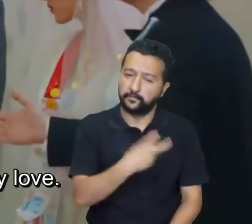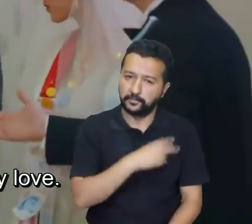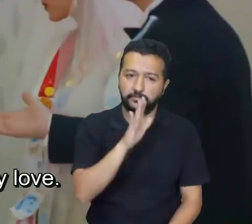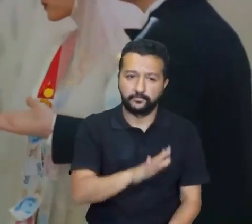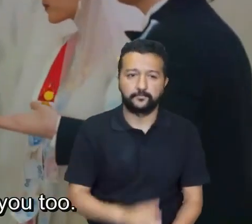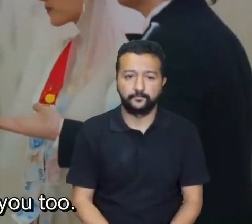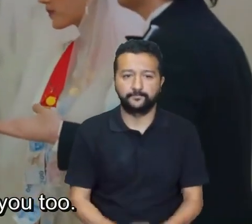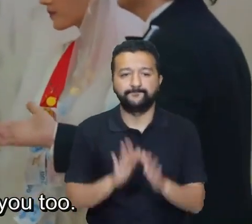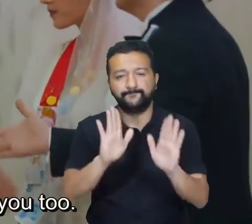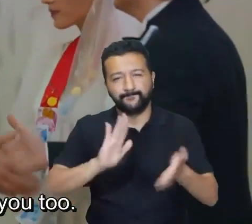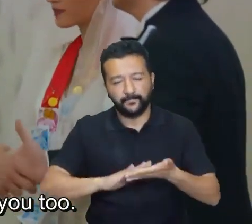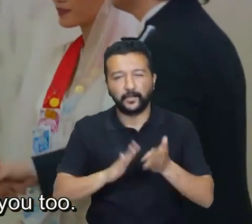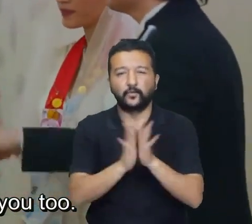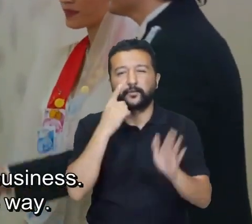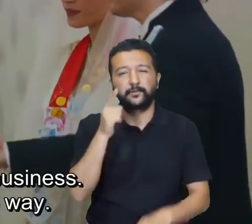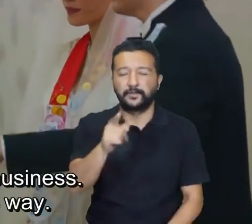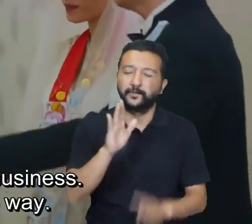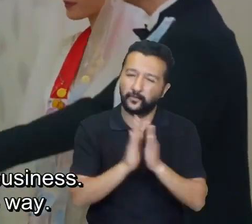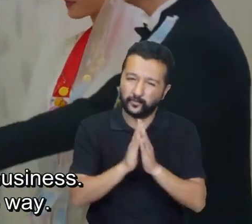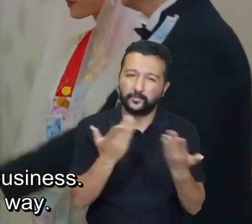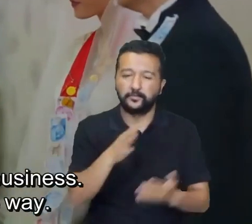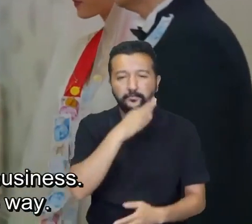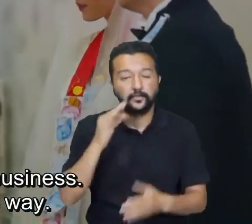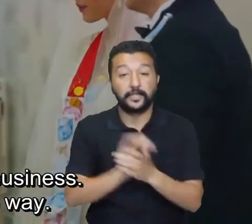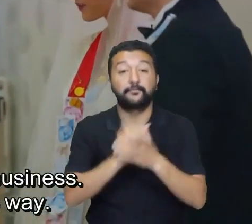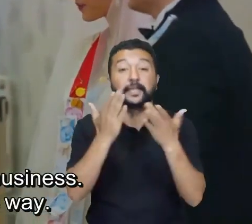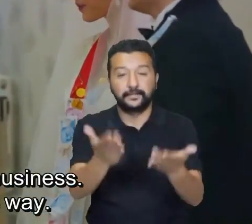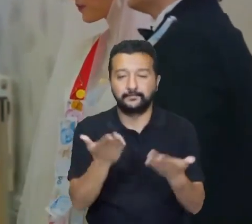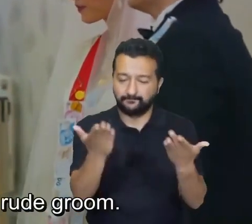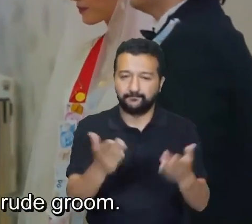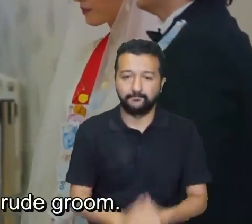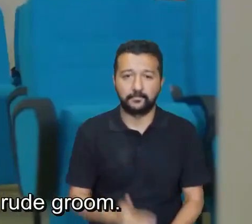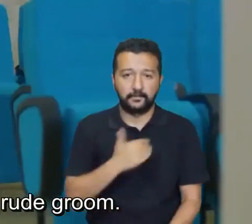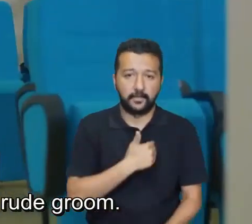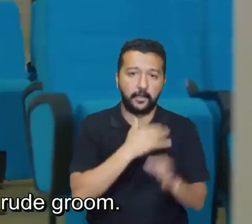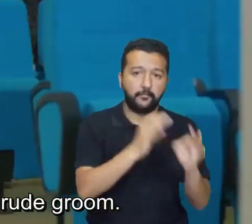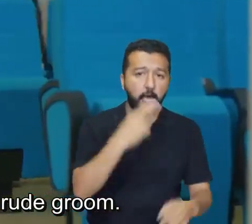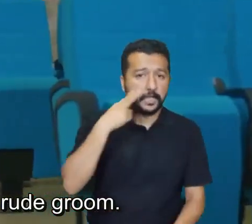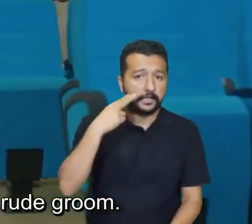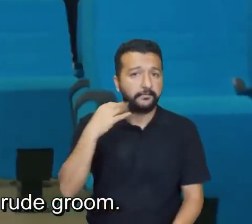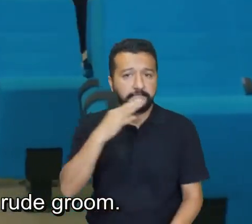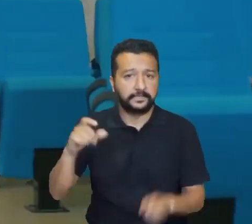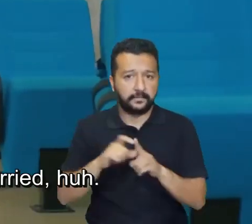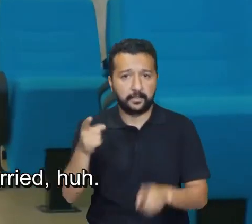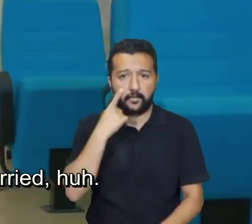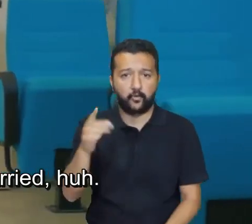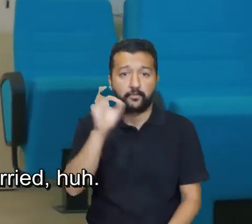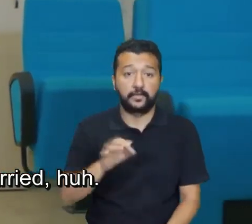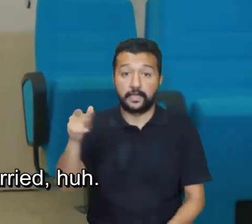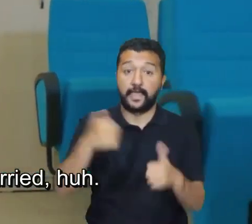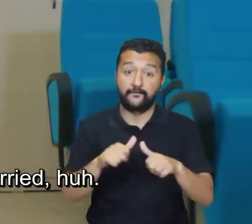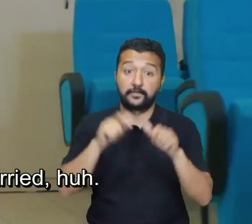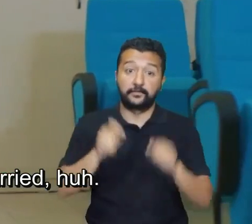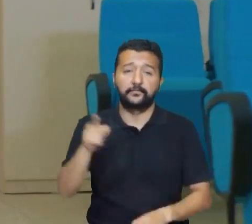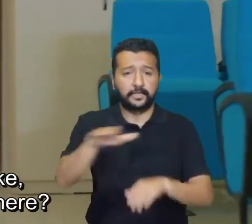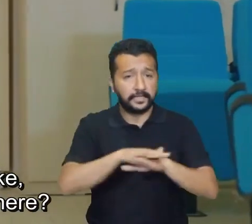aşkım. Sinirlen. Tamam arkadaşım, kusura bakma sen de. Hadi bak sen de işine. Tebrik ederim bu arada. Beni sıktı. Ama ben böyle terbiyesiz damat görmedim ya. Dua et ki